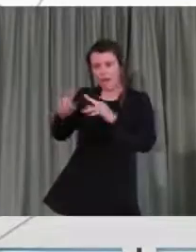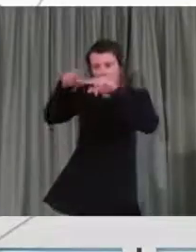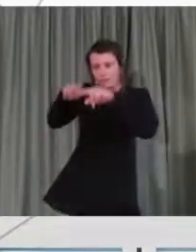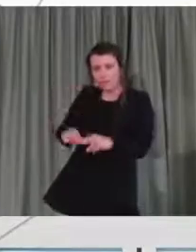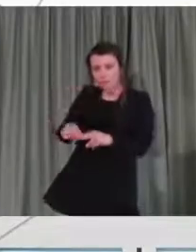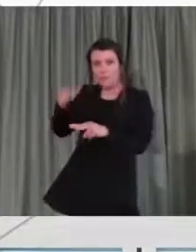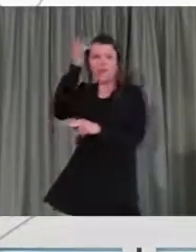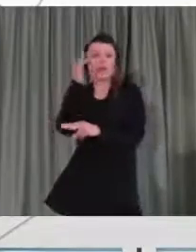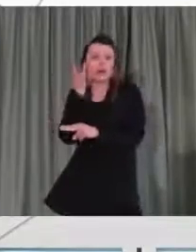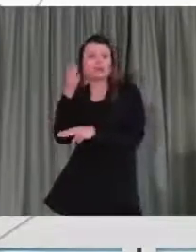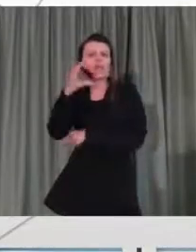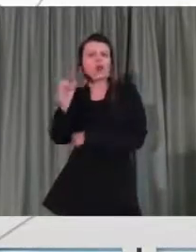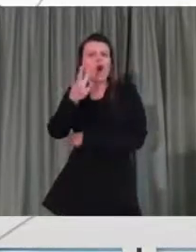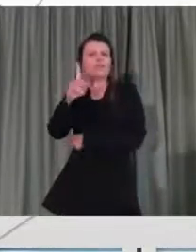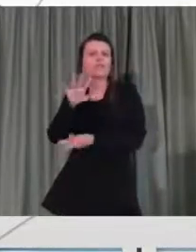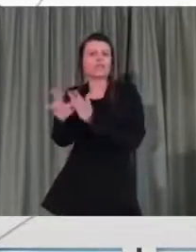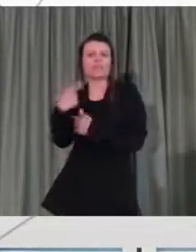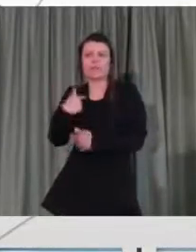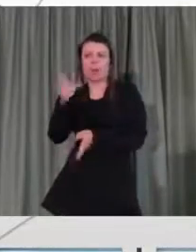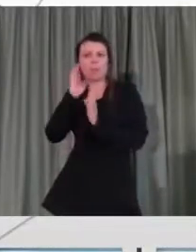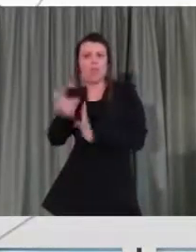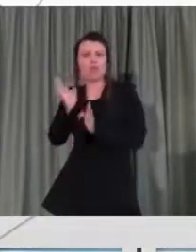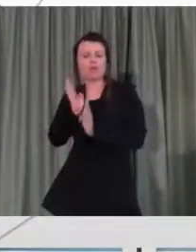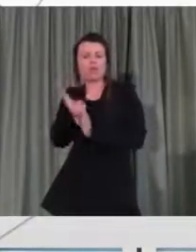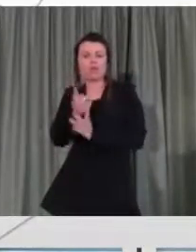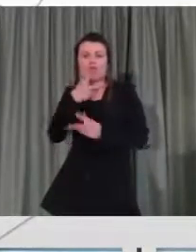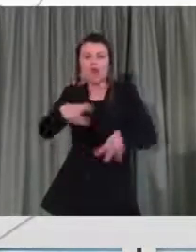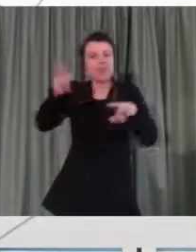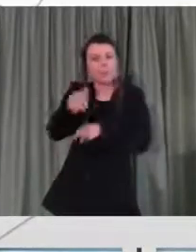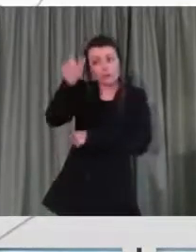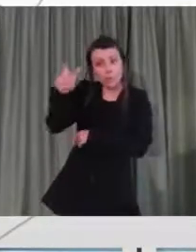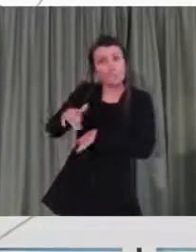quindi pazienti fragili, come ho detto,